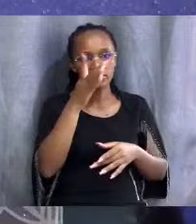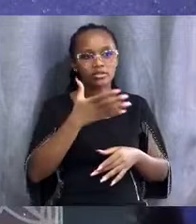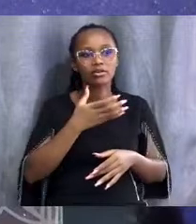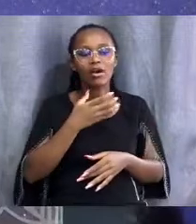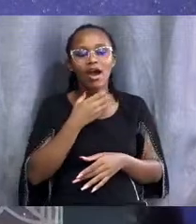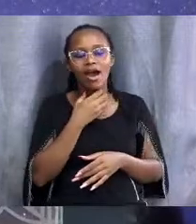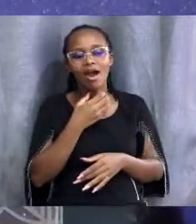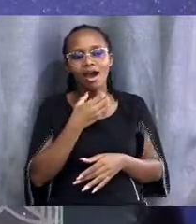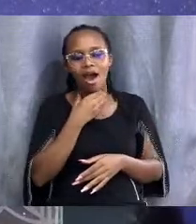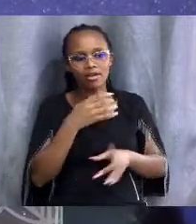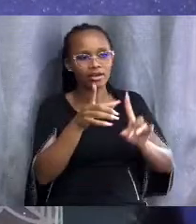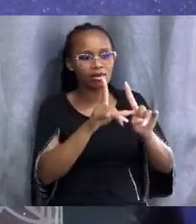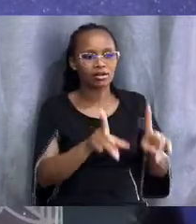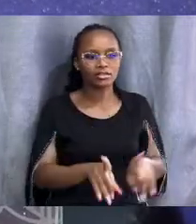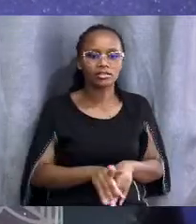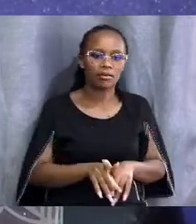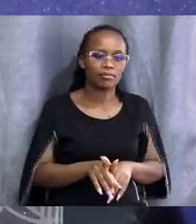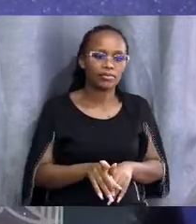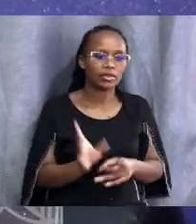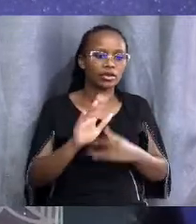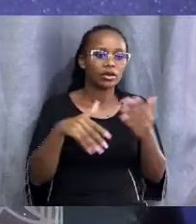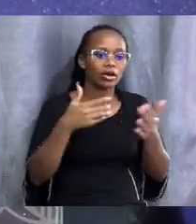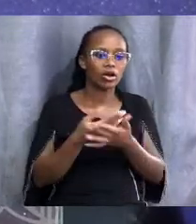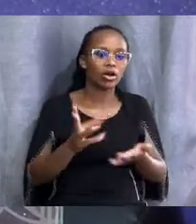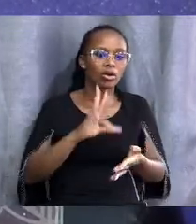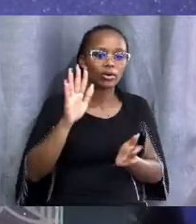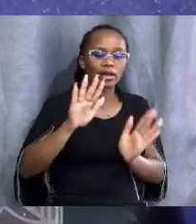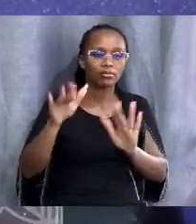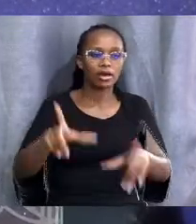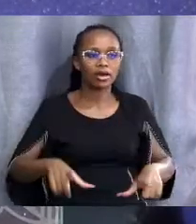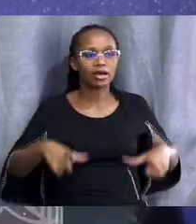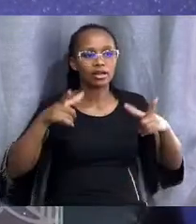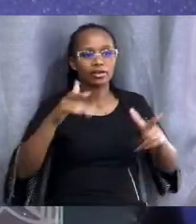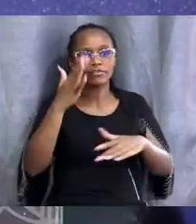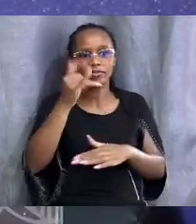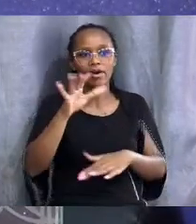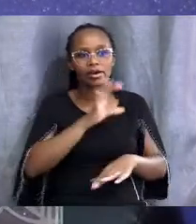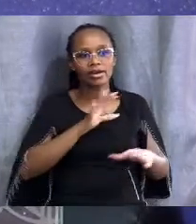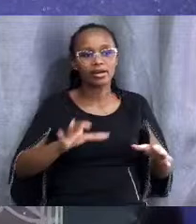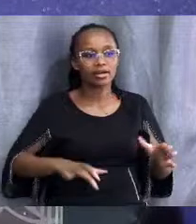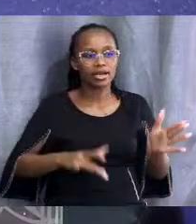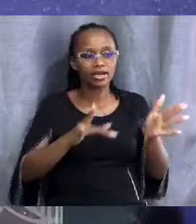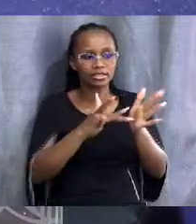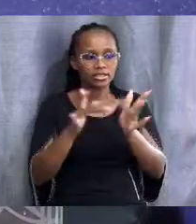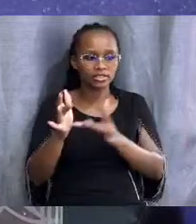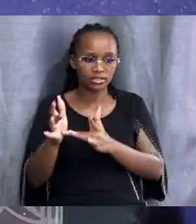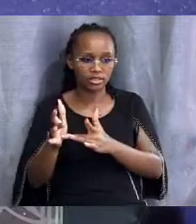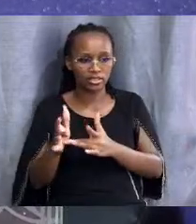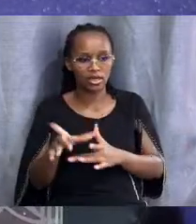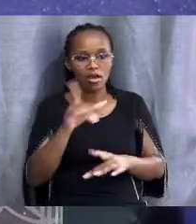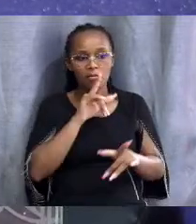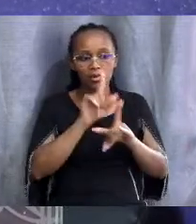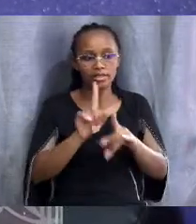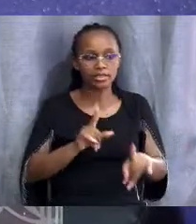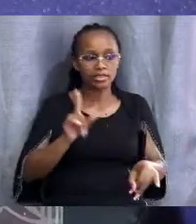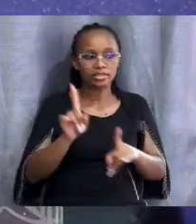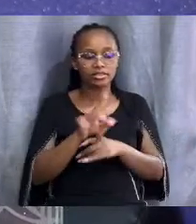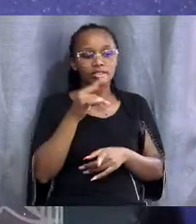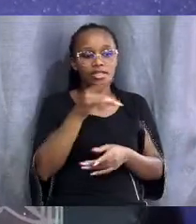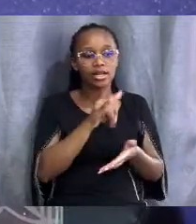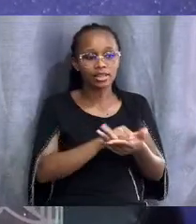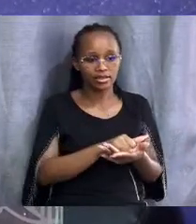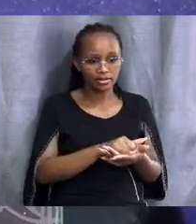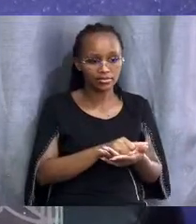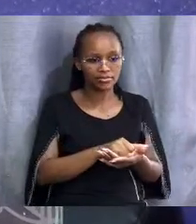Adamu otauguo othe magacokio muoyo ni undu wa Kristo. Aliwa ide wito uria guga ni